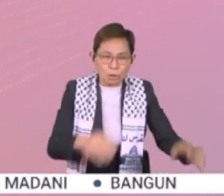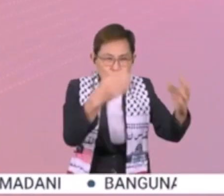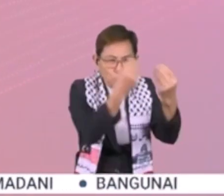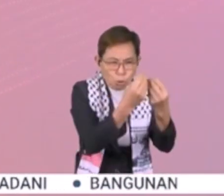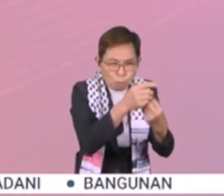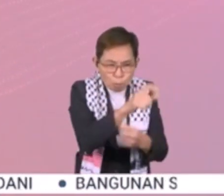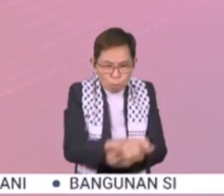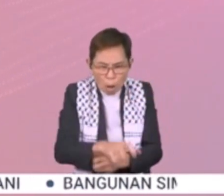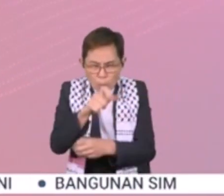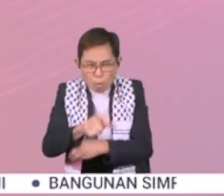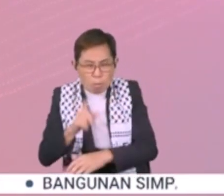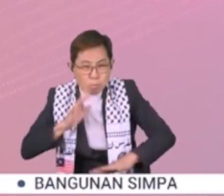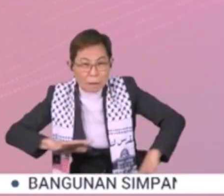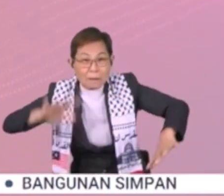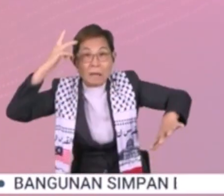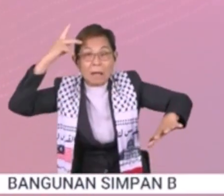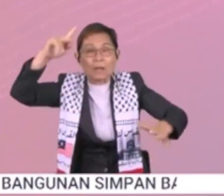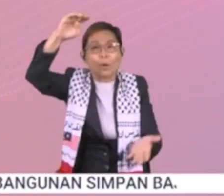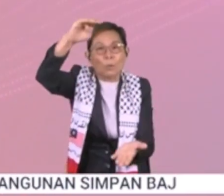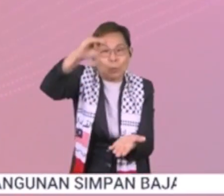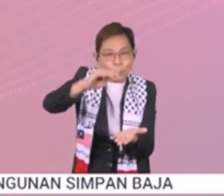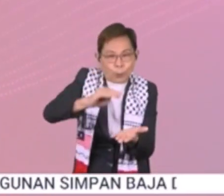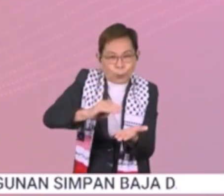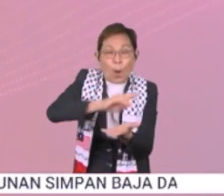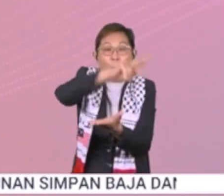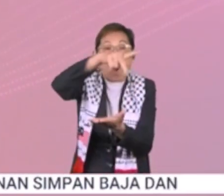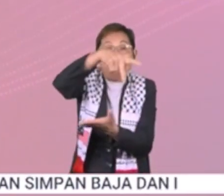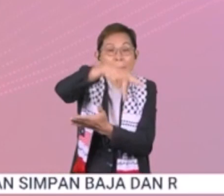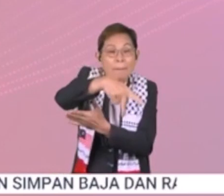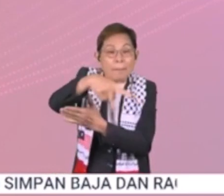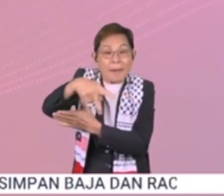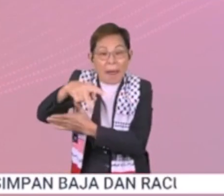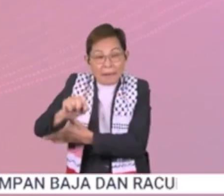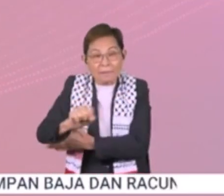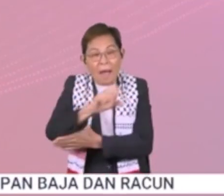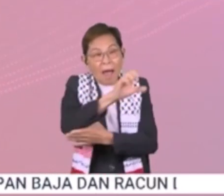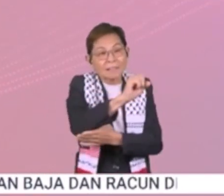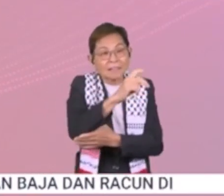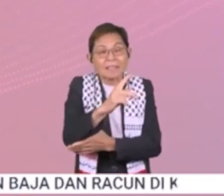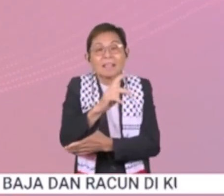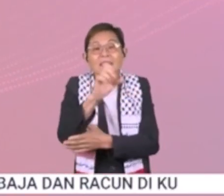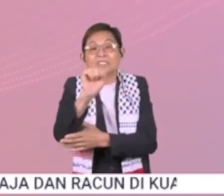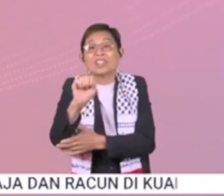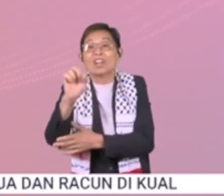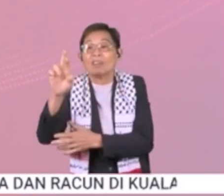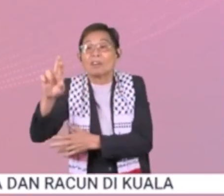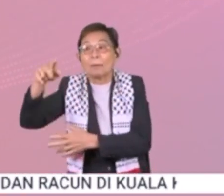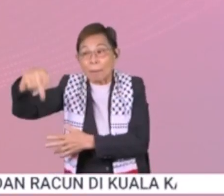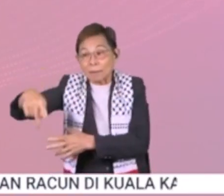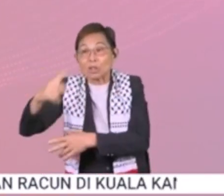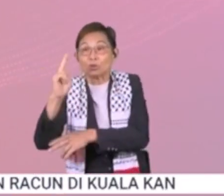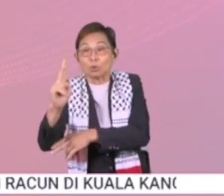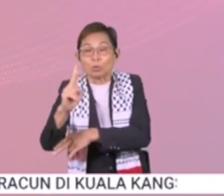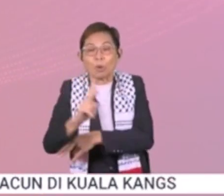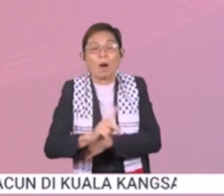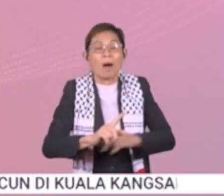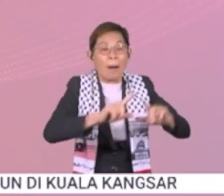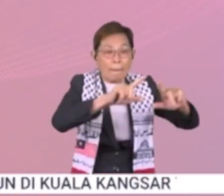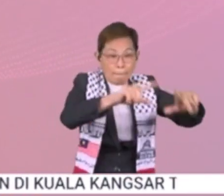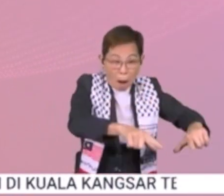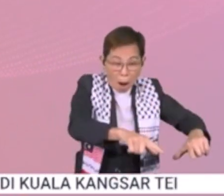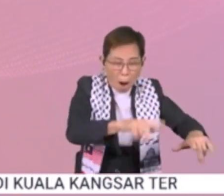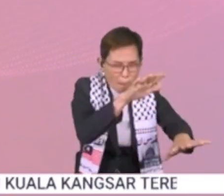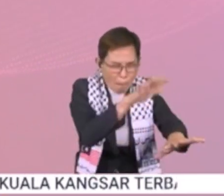jumlah penduduk terjejas banjir di Kelantan menurun pusat peminaan sementara PPS SK seri Rantau Panjang 2 yang menempatkan penduduk terjejas